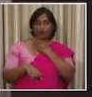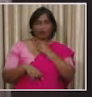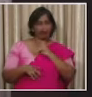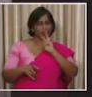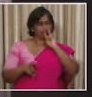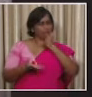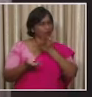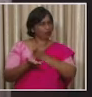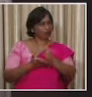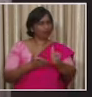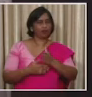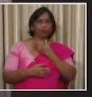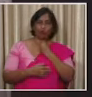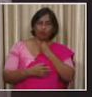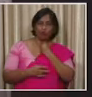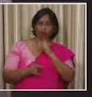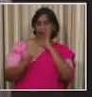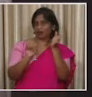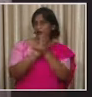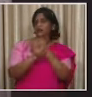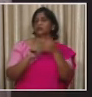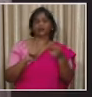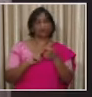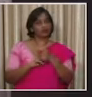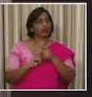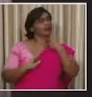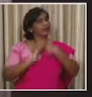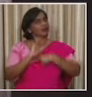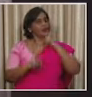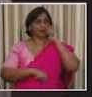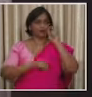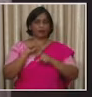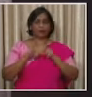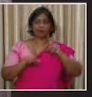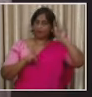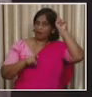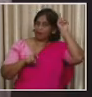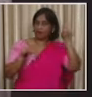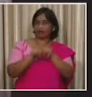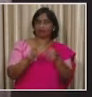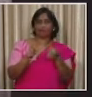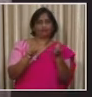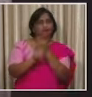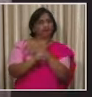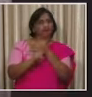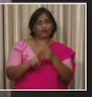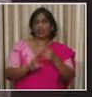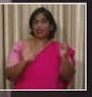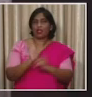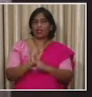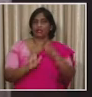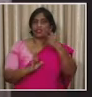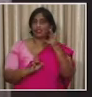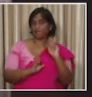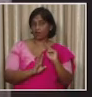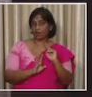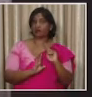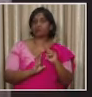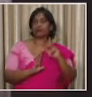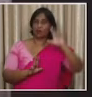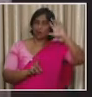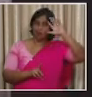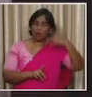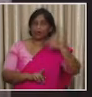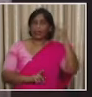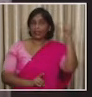රැවටිල්ල, බොරුවට ඇඳවීම, රටේ ජනතාව ගොනාට ඇඳවීම, 120,000ක් ඉන්නේ මෝඩයෝ